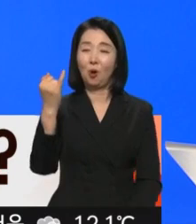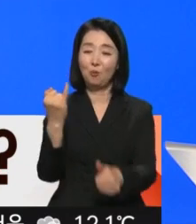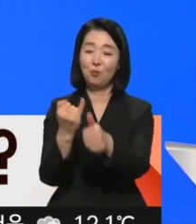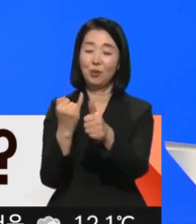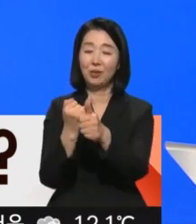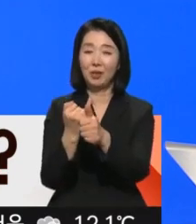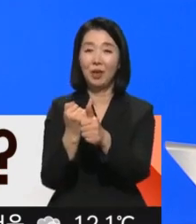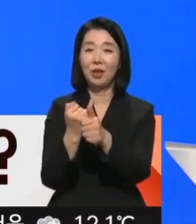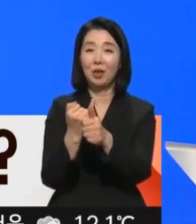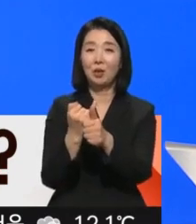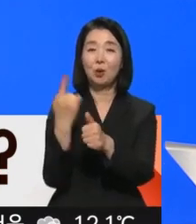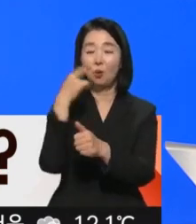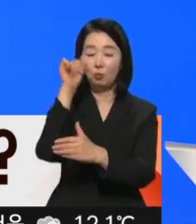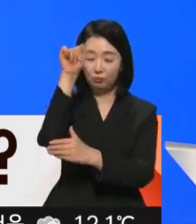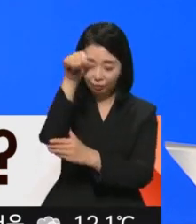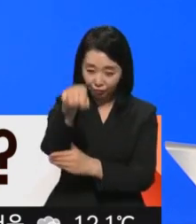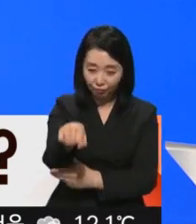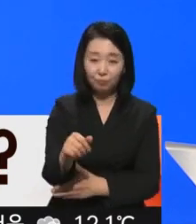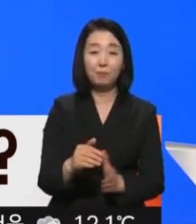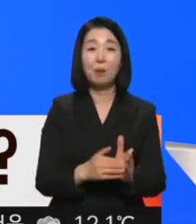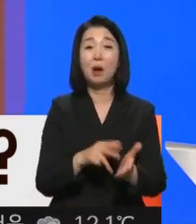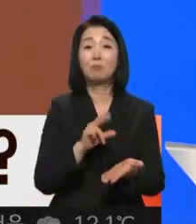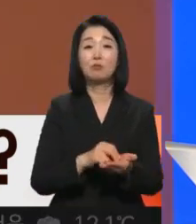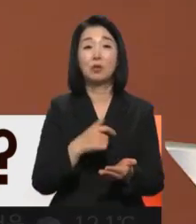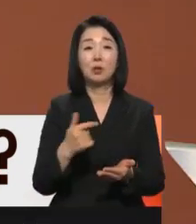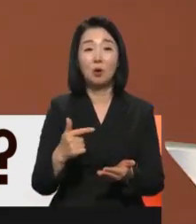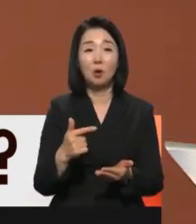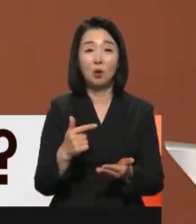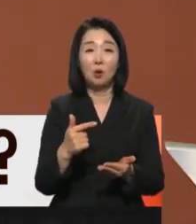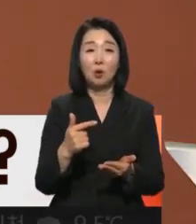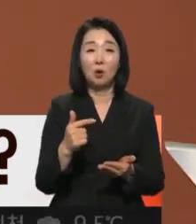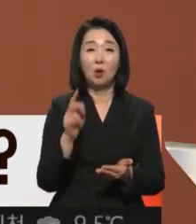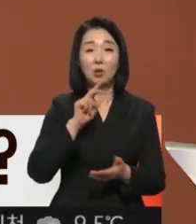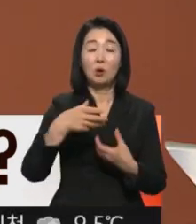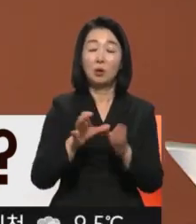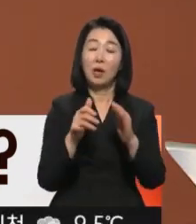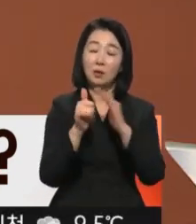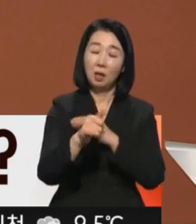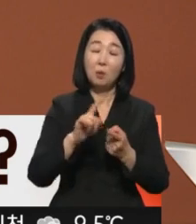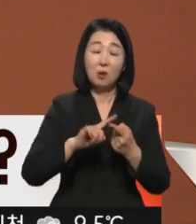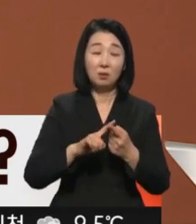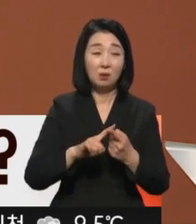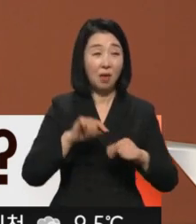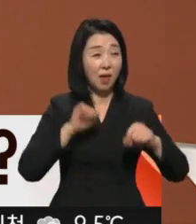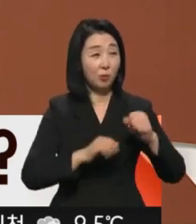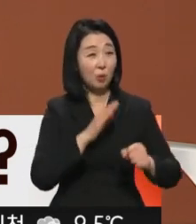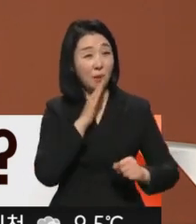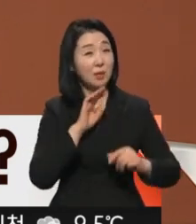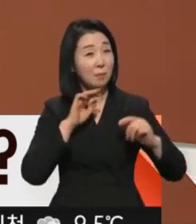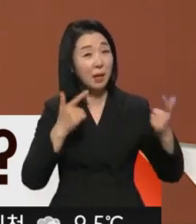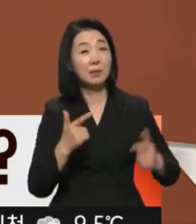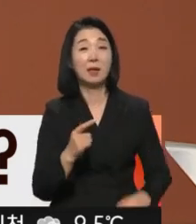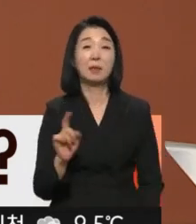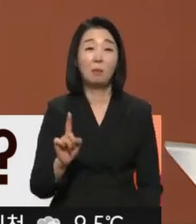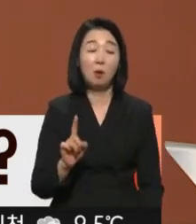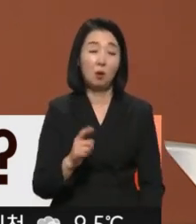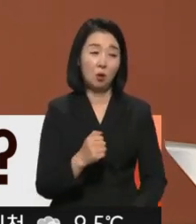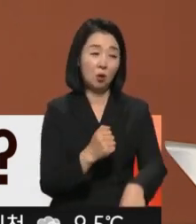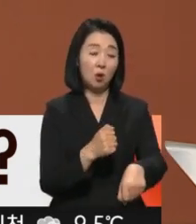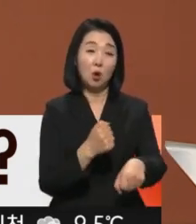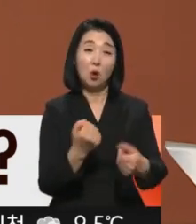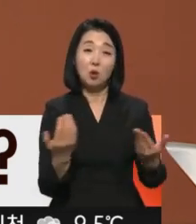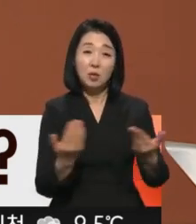90도 각도로 고개를 숙인 건데요. 여당 대표로서 적절한 행동이냐는 물음표가 붙었습니다. 한편 근로시간 개편 문제, 어제도